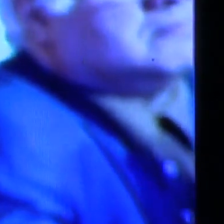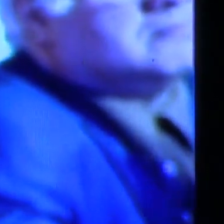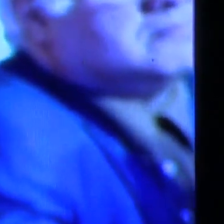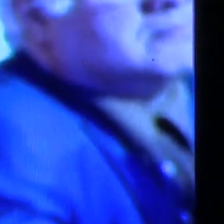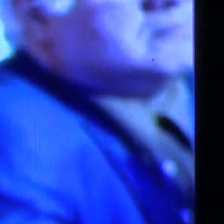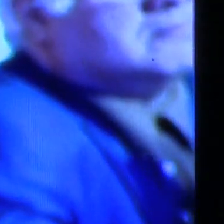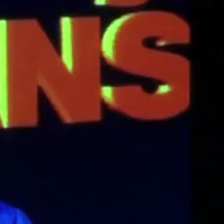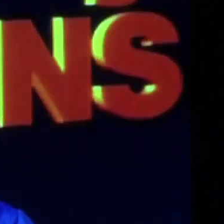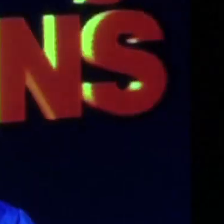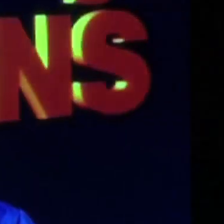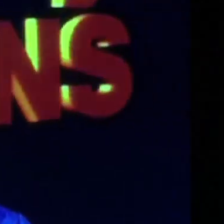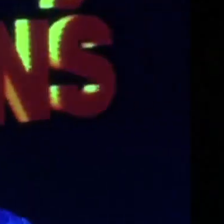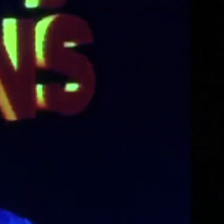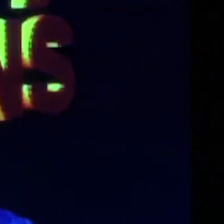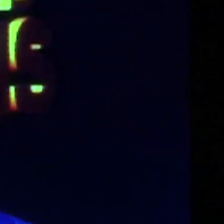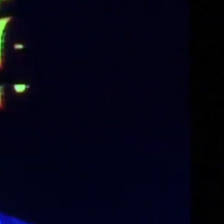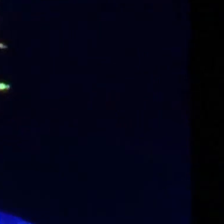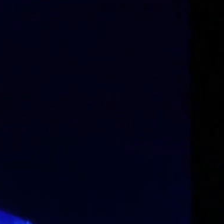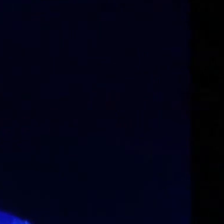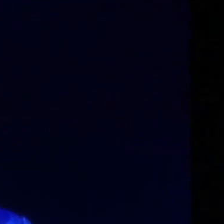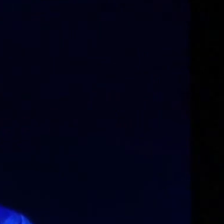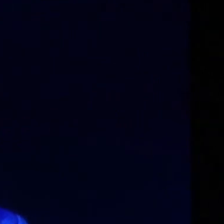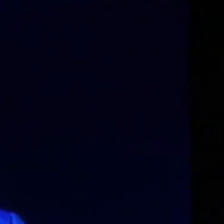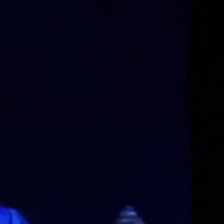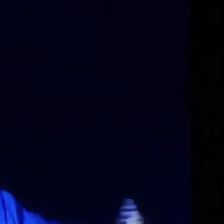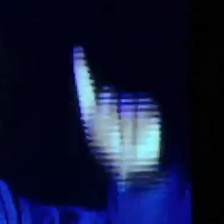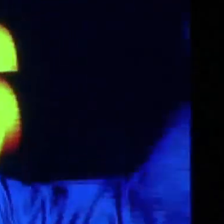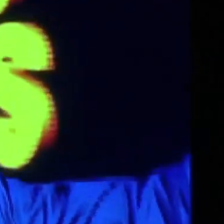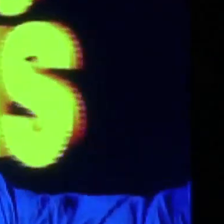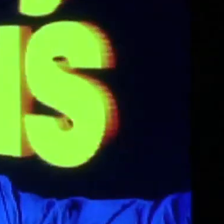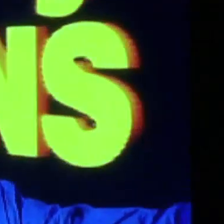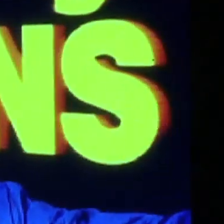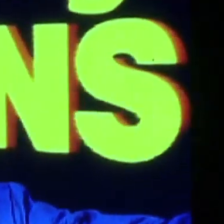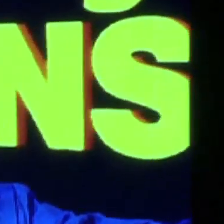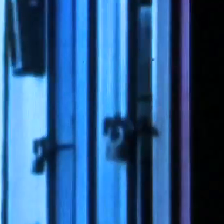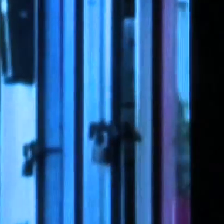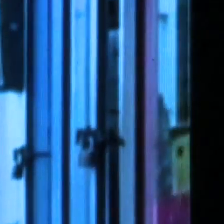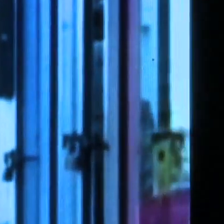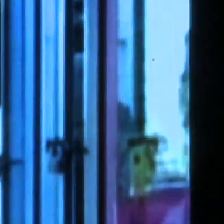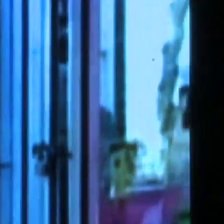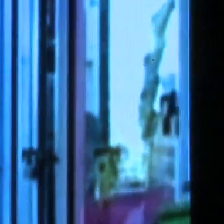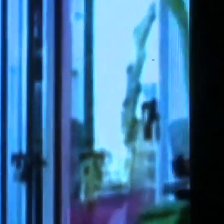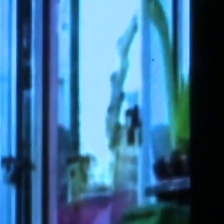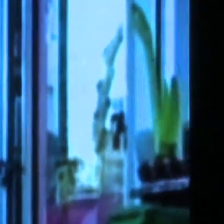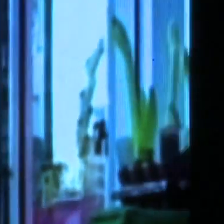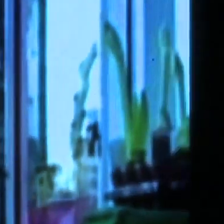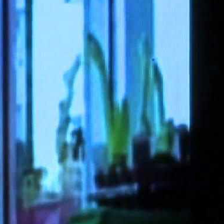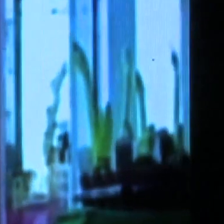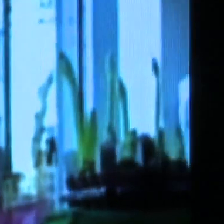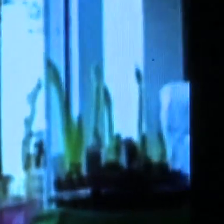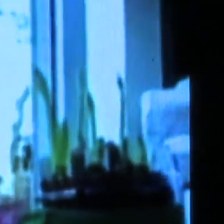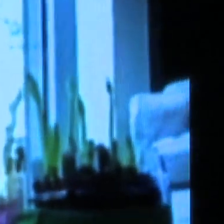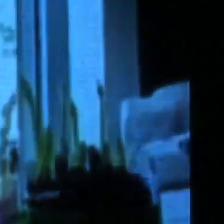मेरे वो थे कि अगर वो मेरी आलोचना नहीं करते, मैं वहां तक कभी पहुंचती ही नहीं।